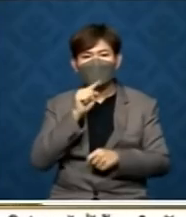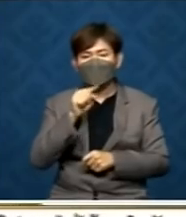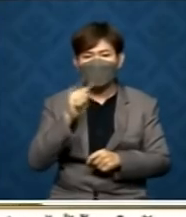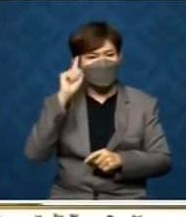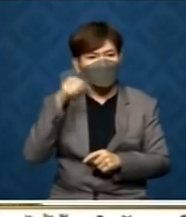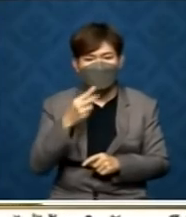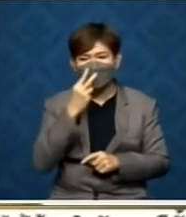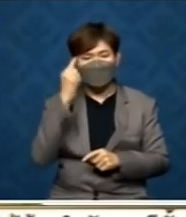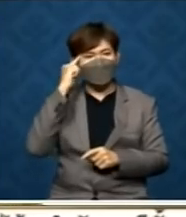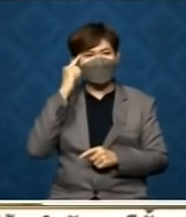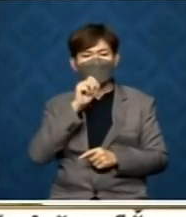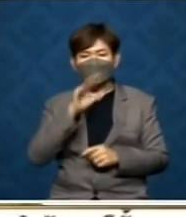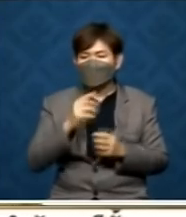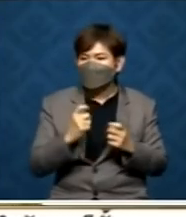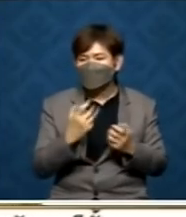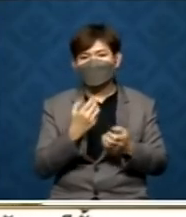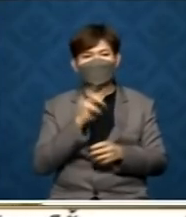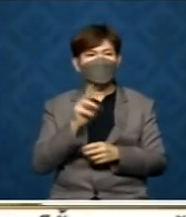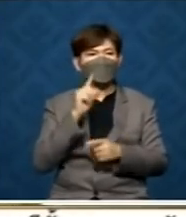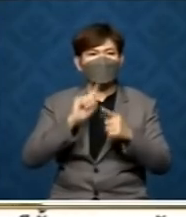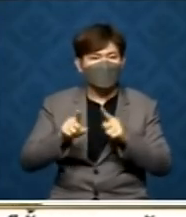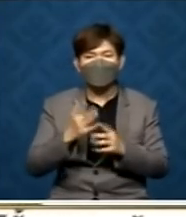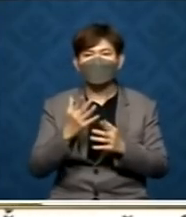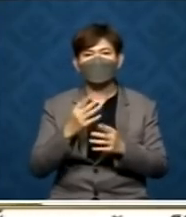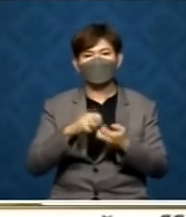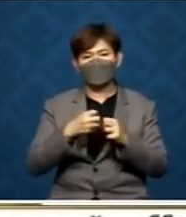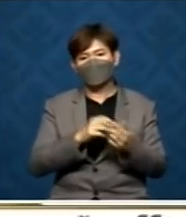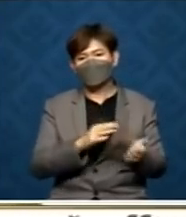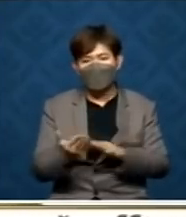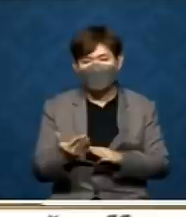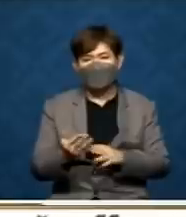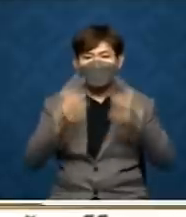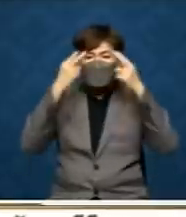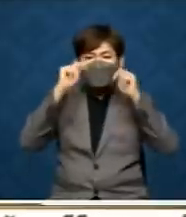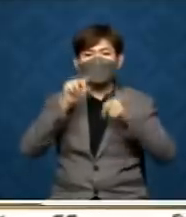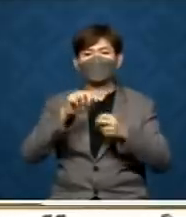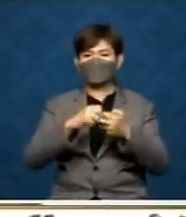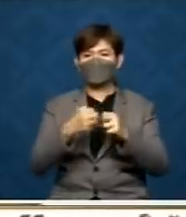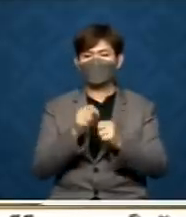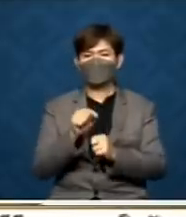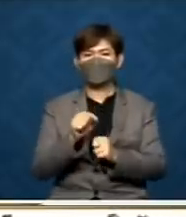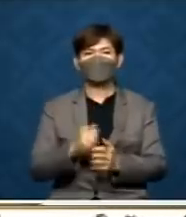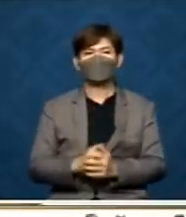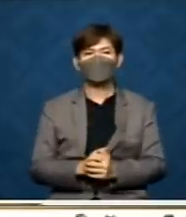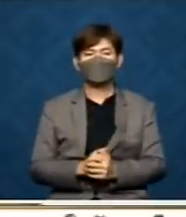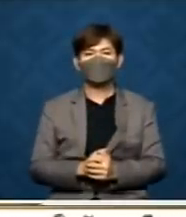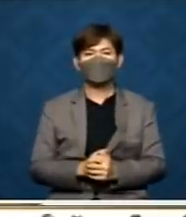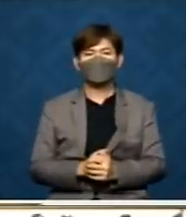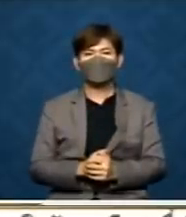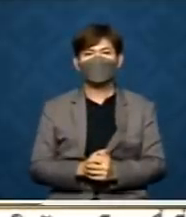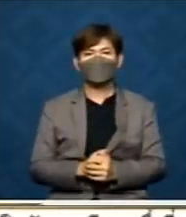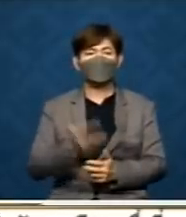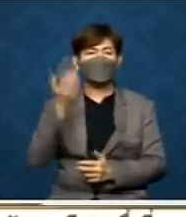ดูคนไม่ออกบอกคนไม่ได้ใช้คนไม่เป็นเชิงนายกเจอโรคนี้เมื่อ